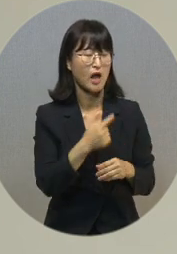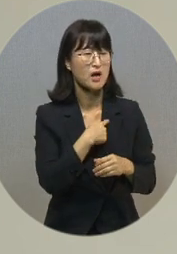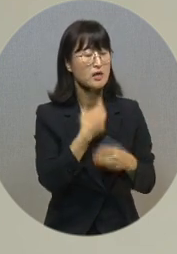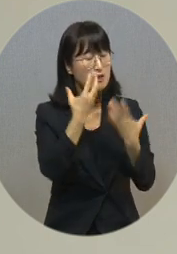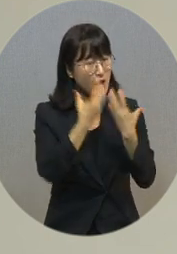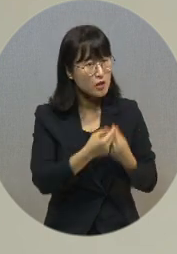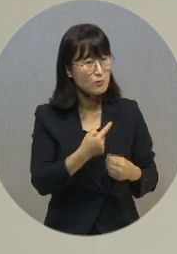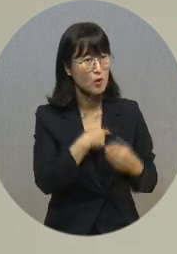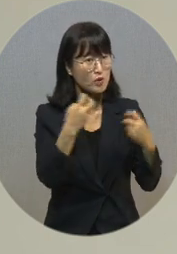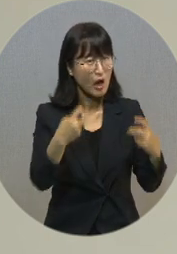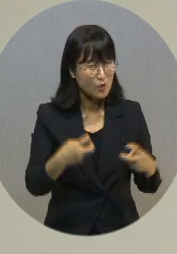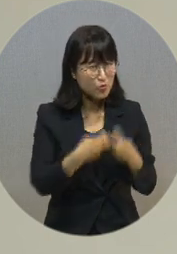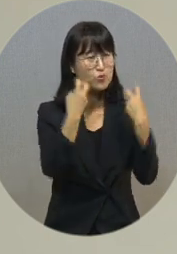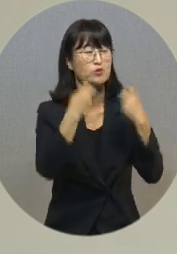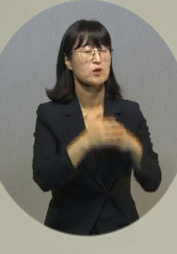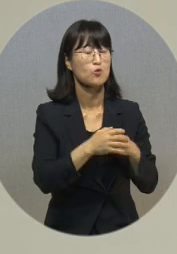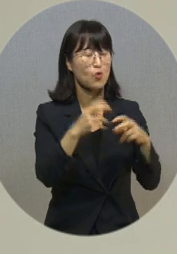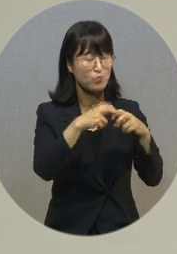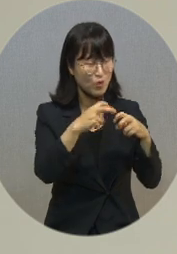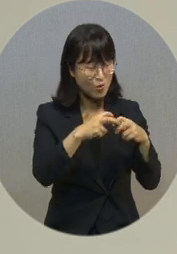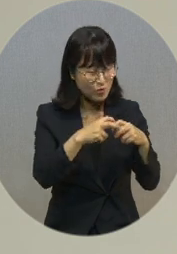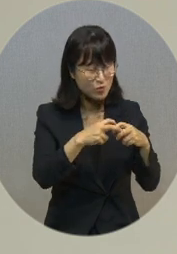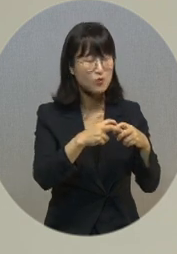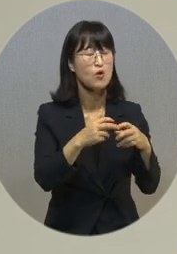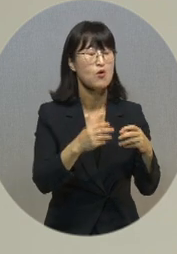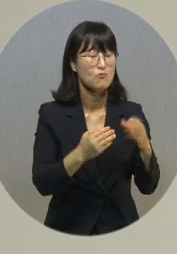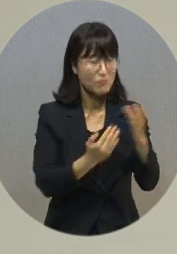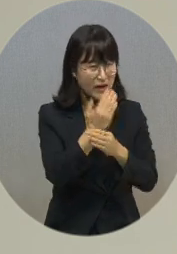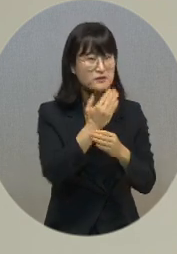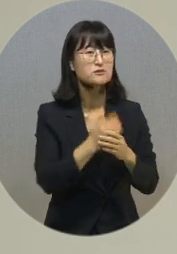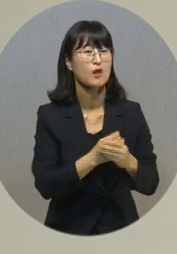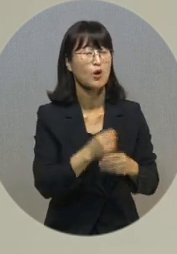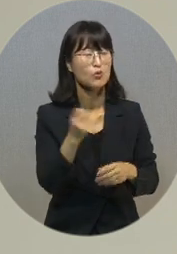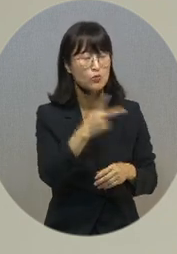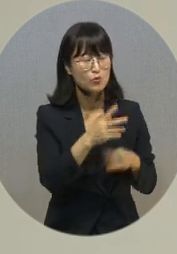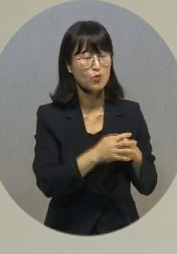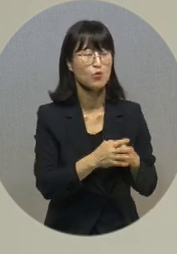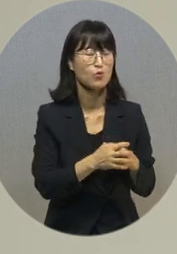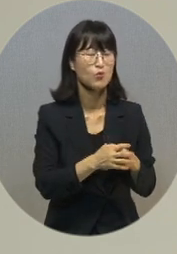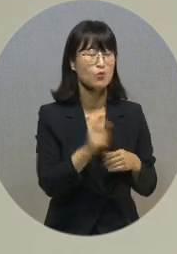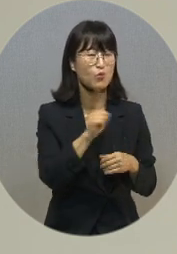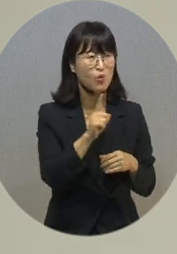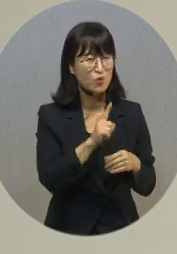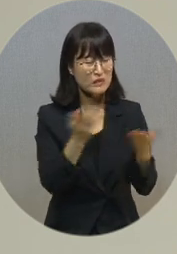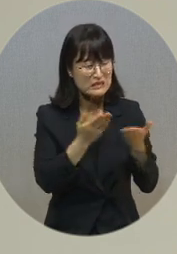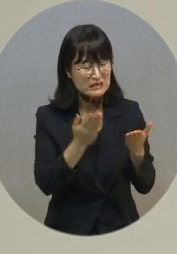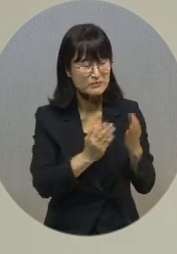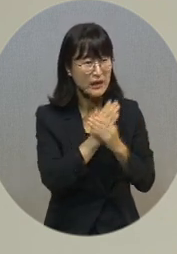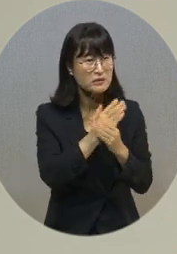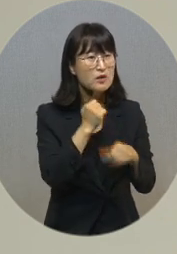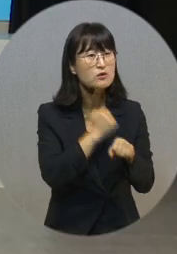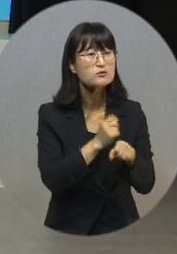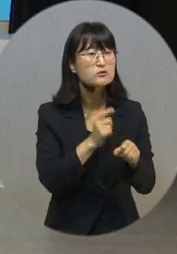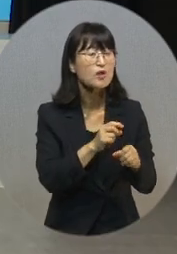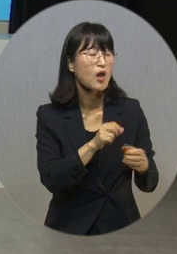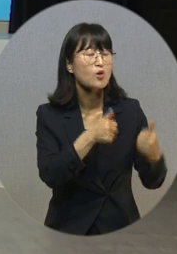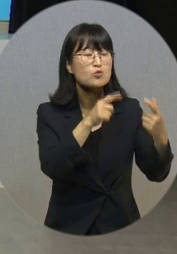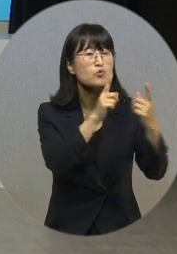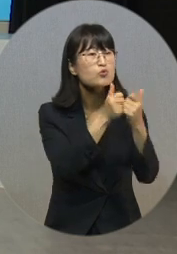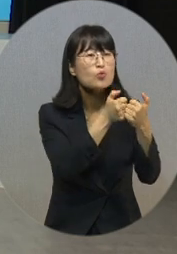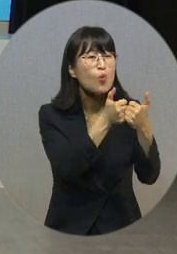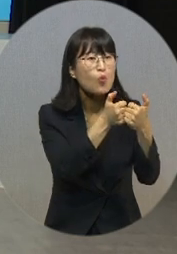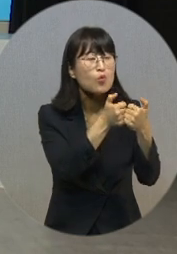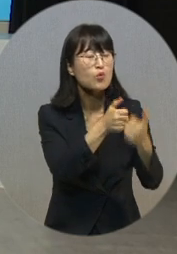당했어. 의료사고가 났어. 산업재해가 됐어. 답답하거든요. 네. 어디다 얘기를 해야 될지. 네, 기본적으로. 그러니까 저는